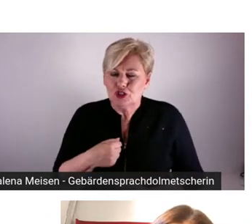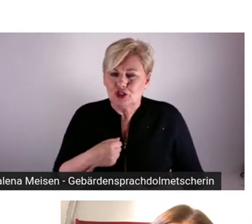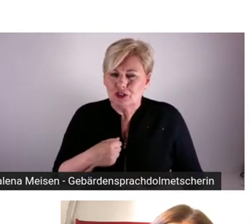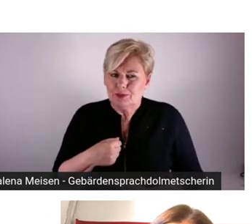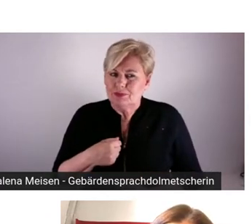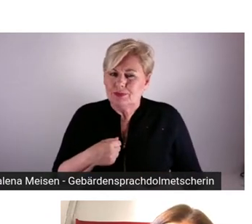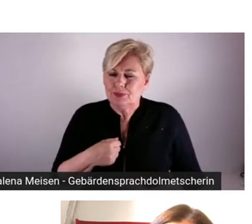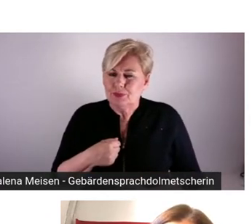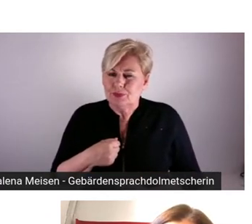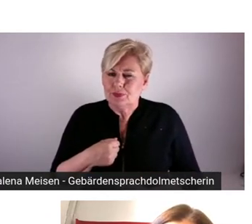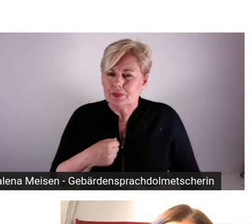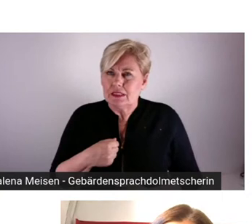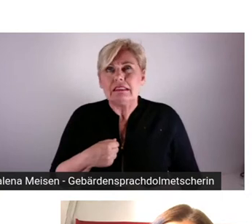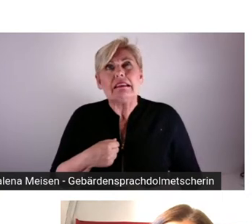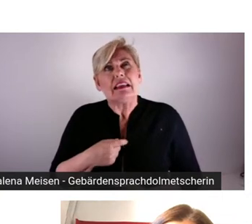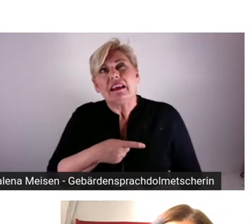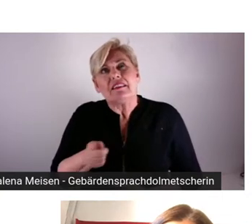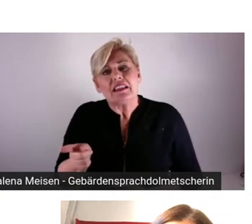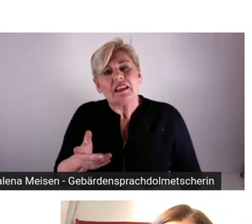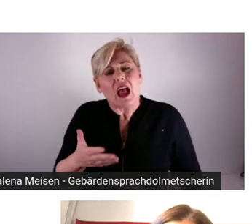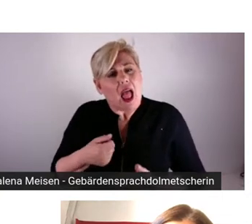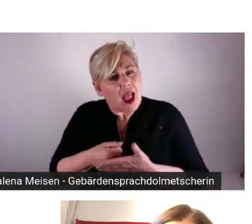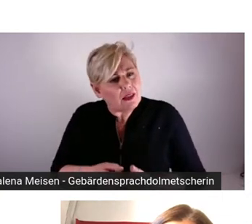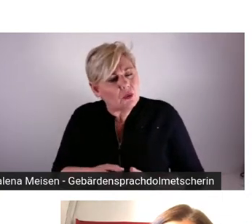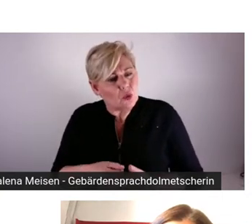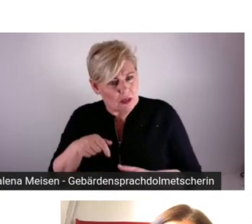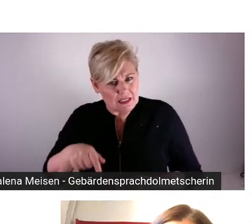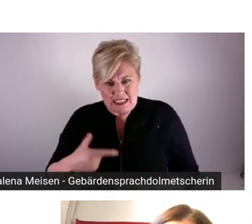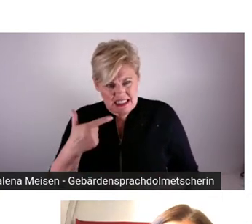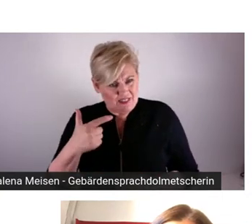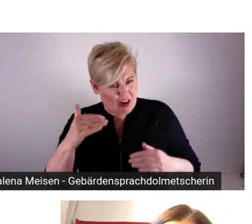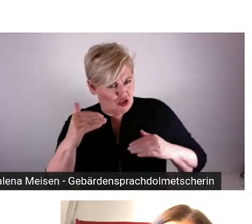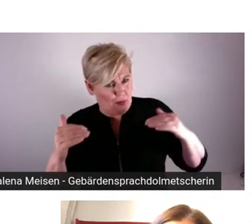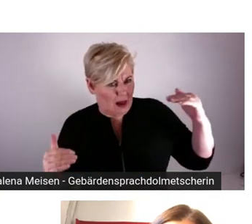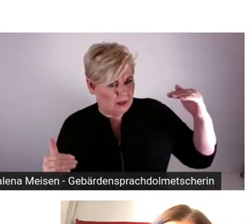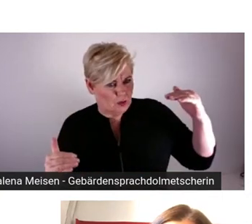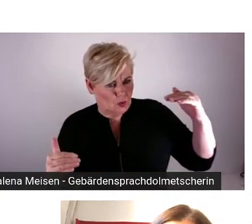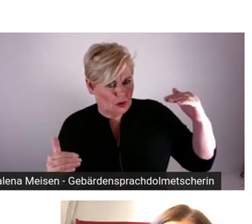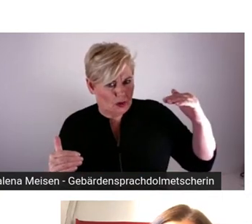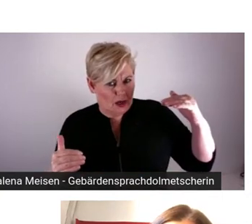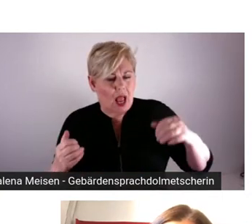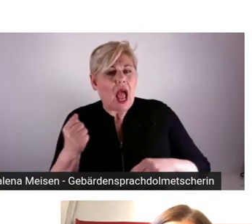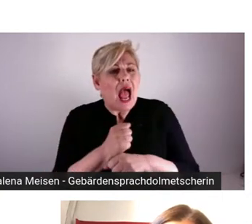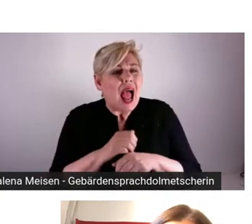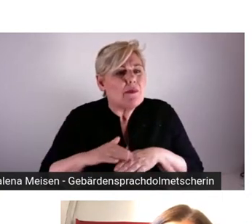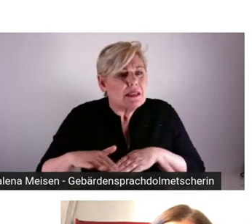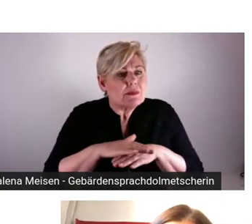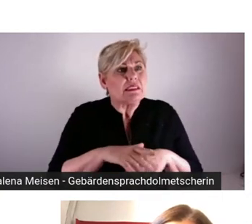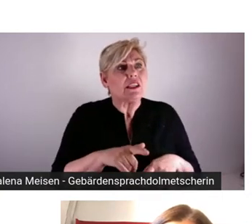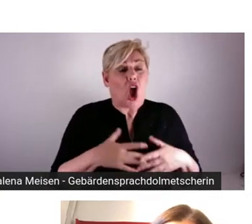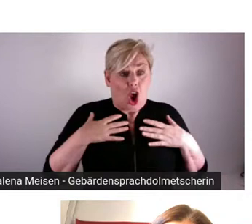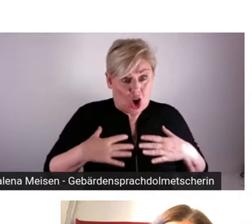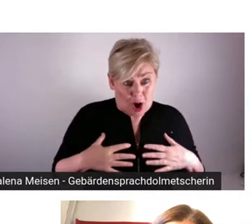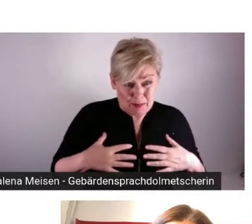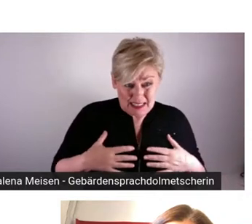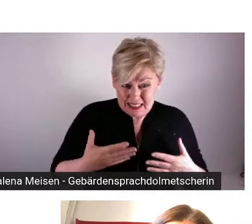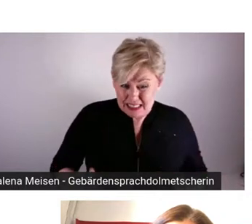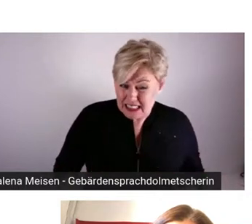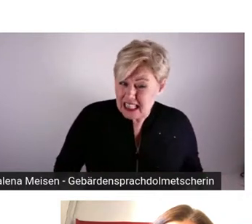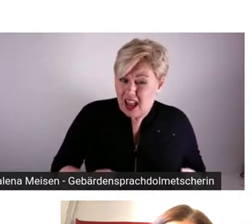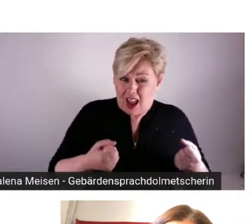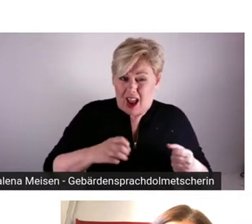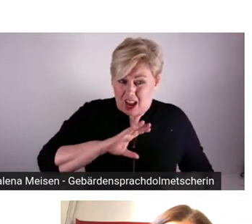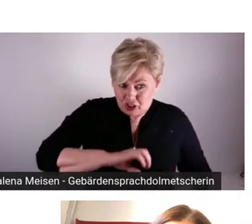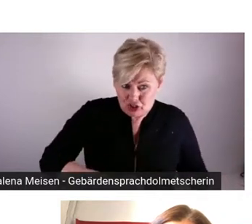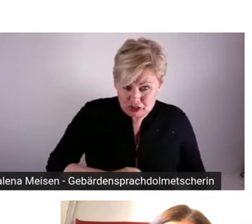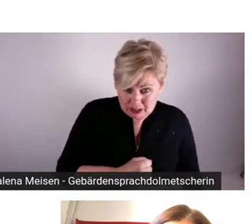entgegenstehen, dass hier es eine Zweispaltung gibt im Arbeitsmarkt. Es gibt körperlich sehr anstrengende Tätigkeiten, die viele Menschen